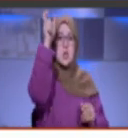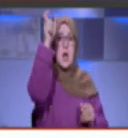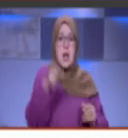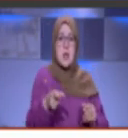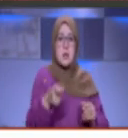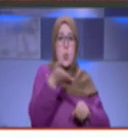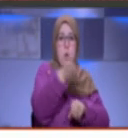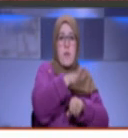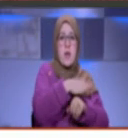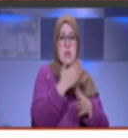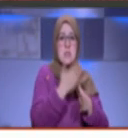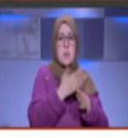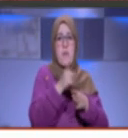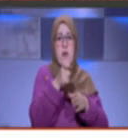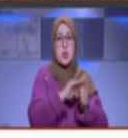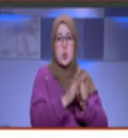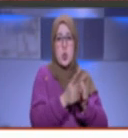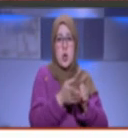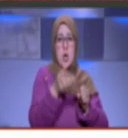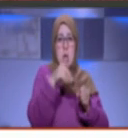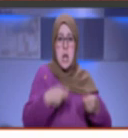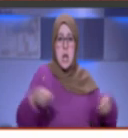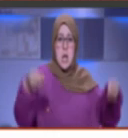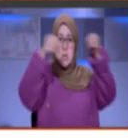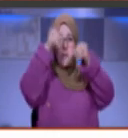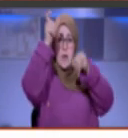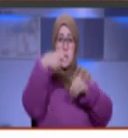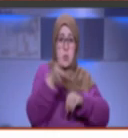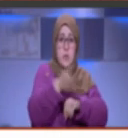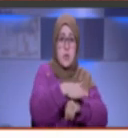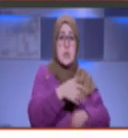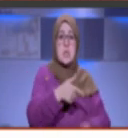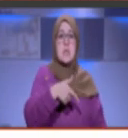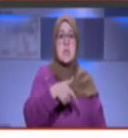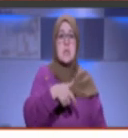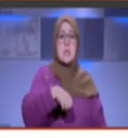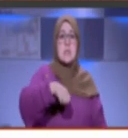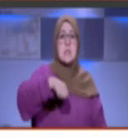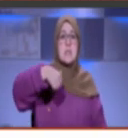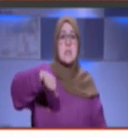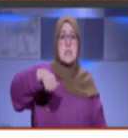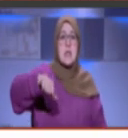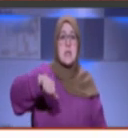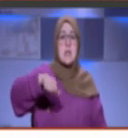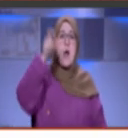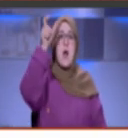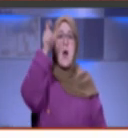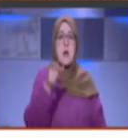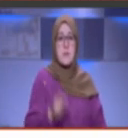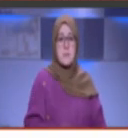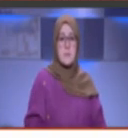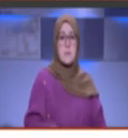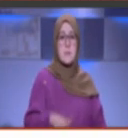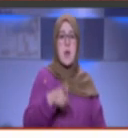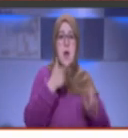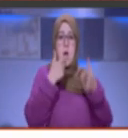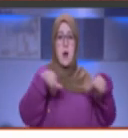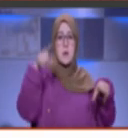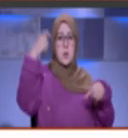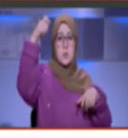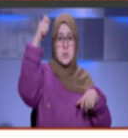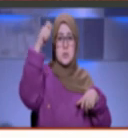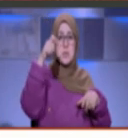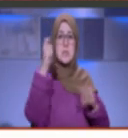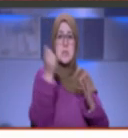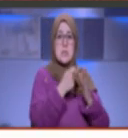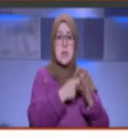كورونا المستجد، ليرتفع عدد حالات الوفاة إلى 90 حالة، بينما أعلنت الوزارة تسجيل 64